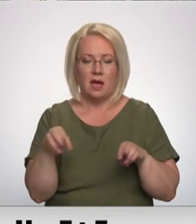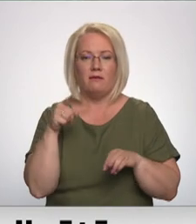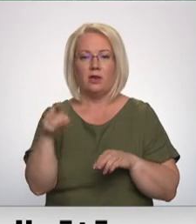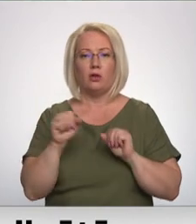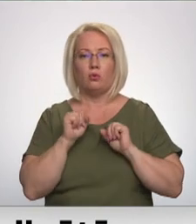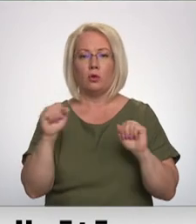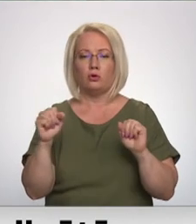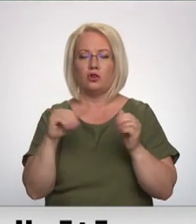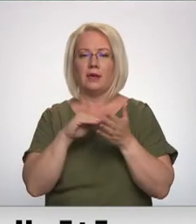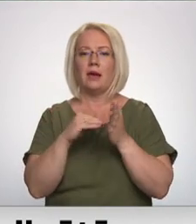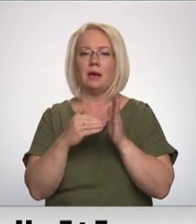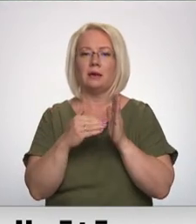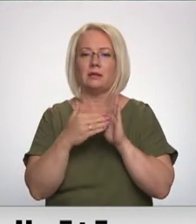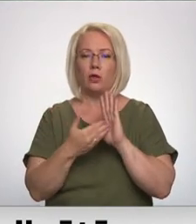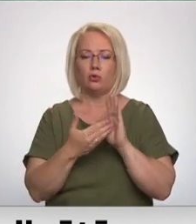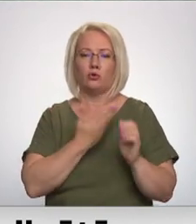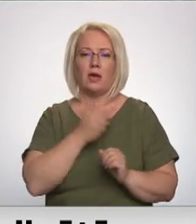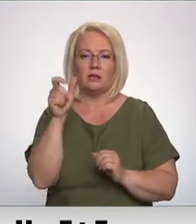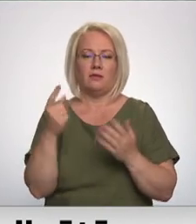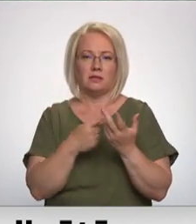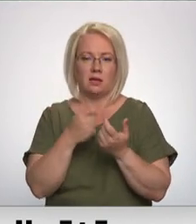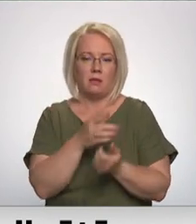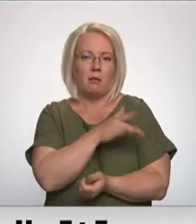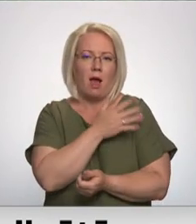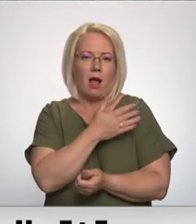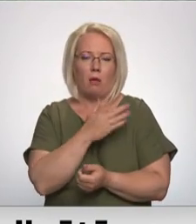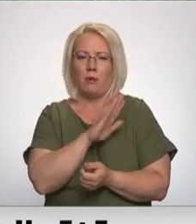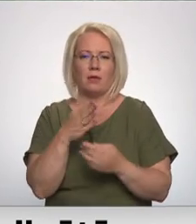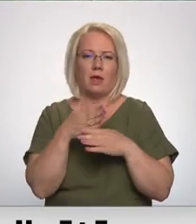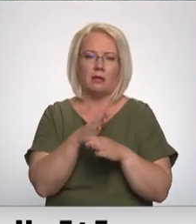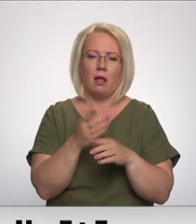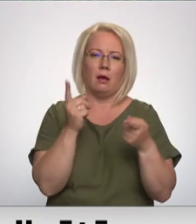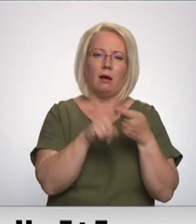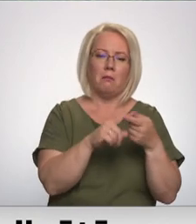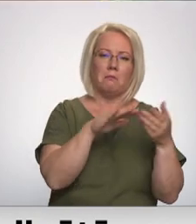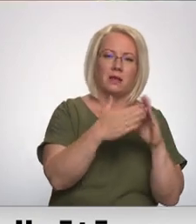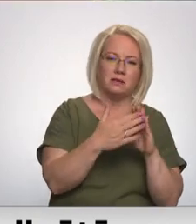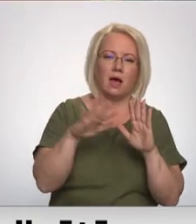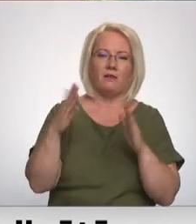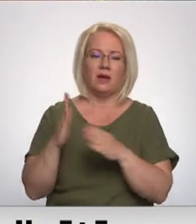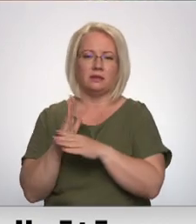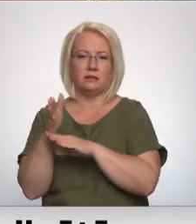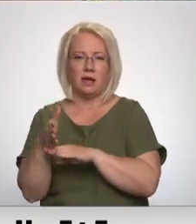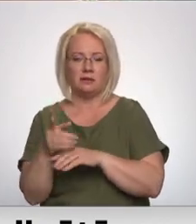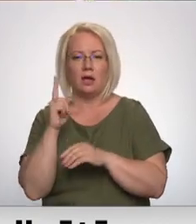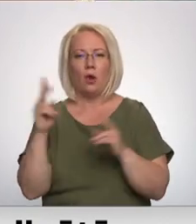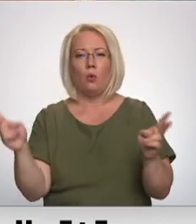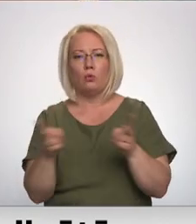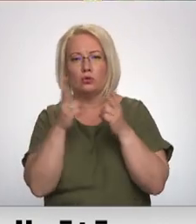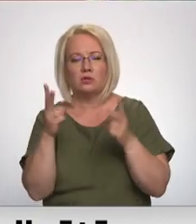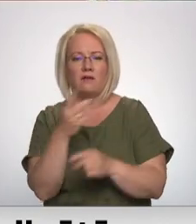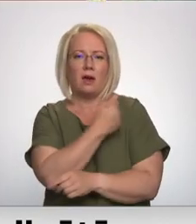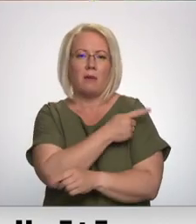iedzīvotāju skaits, bet pakalpojumi netiekot dalīti atkarībā no pilsētas vai ciema statusa. Vien ugunsdzēsēju vai neatliekamās